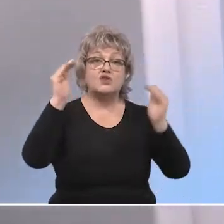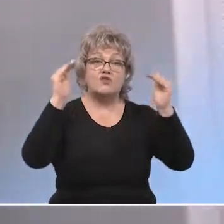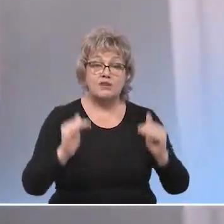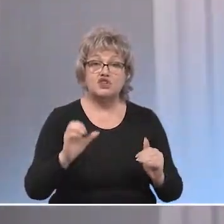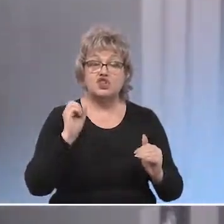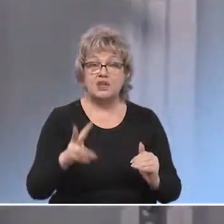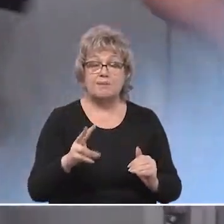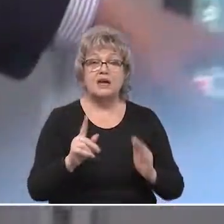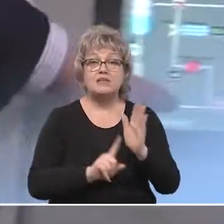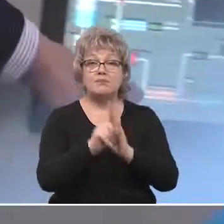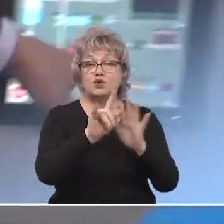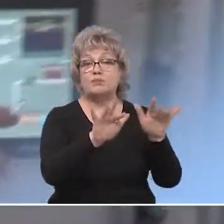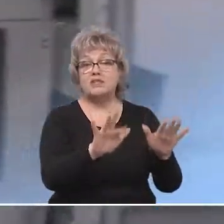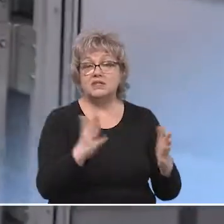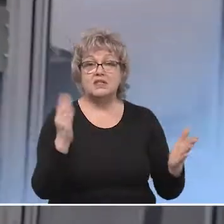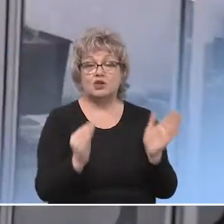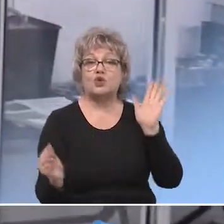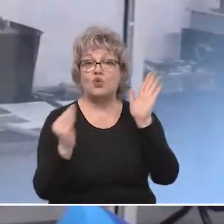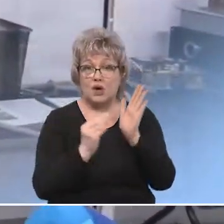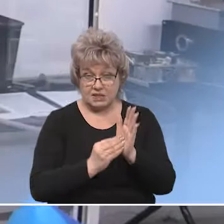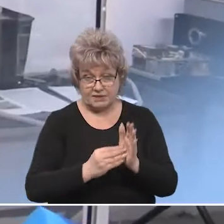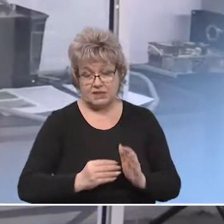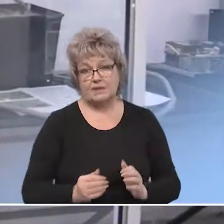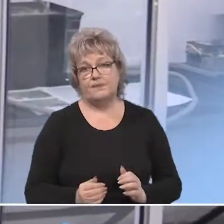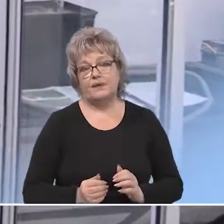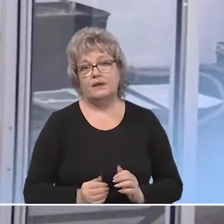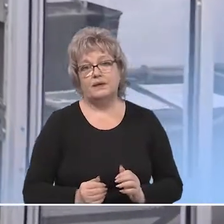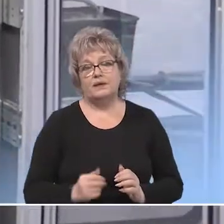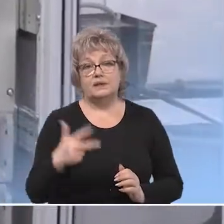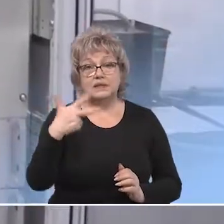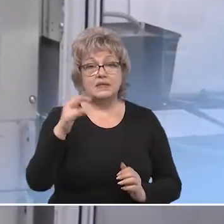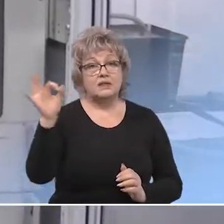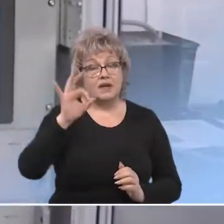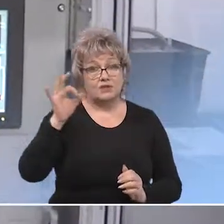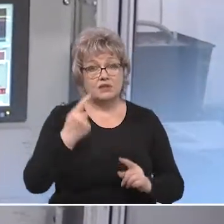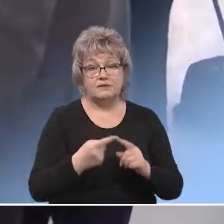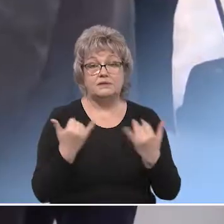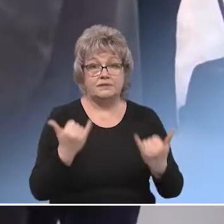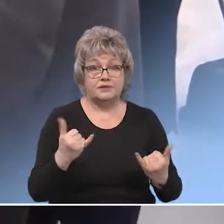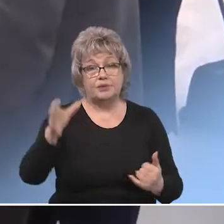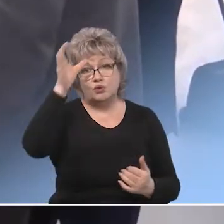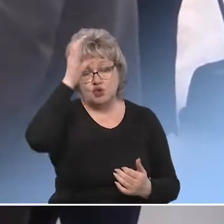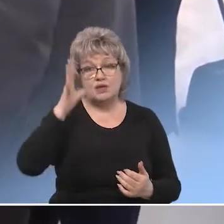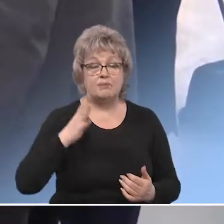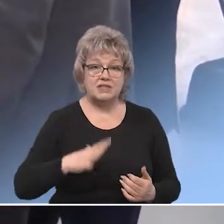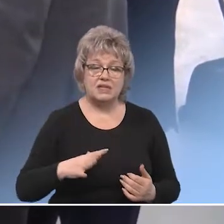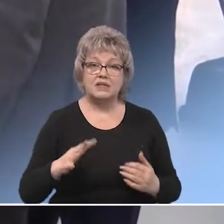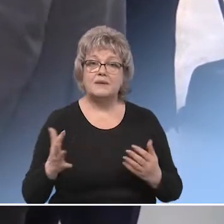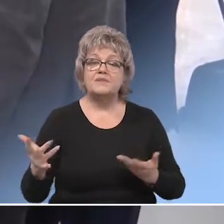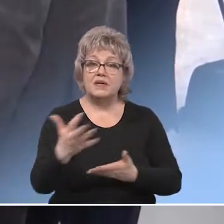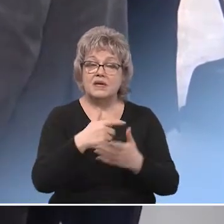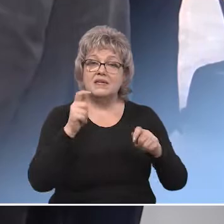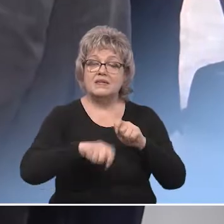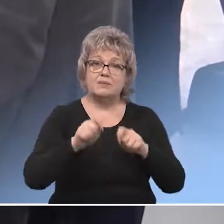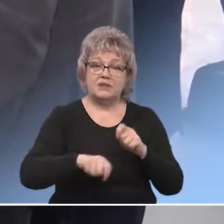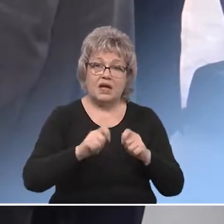чем температура пастеризации, которая указывает 75 градусов на данный момент. Теперь ученым предстоит